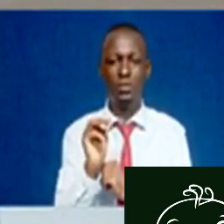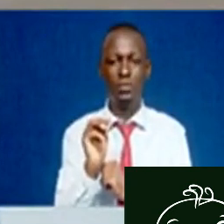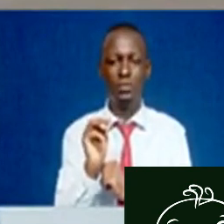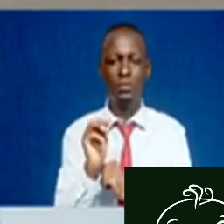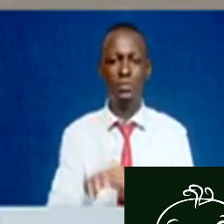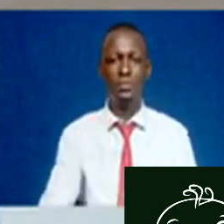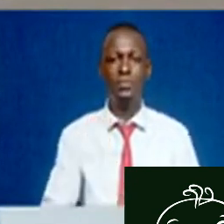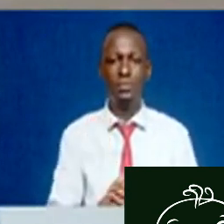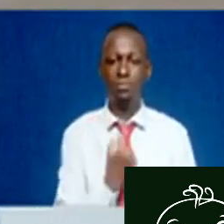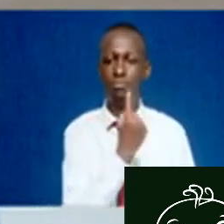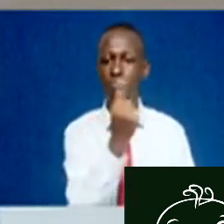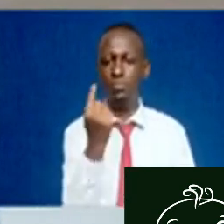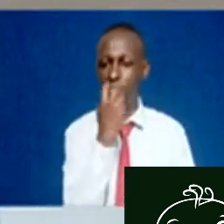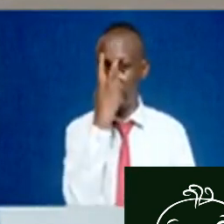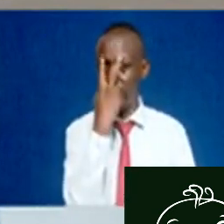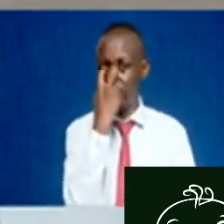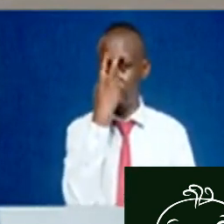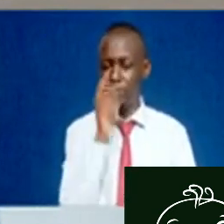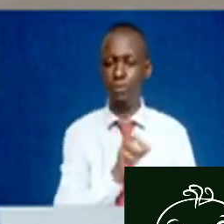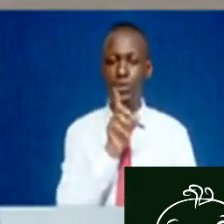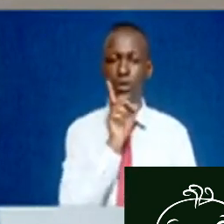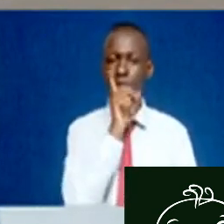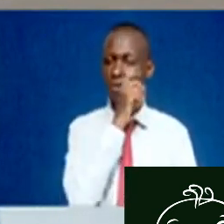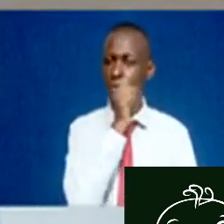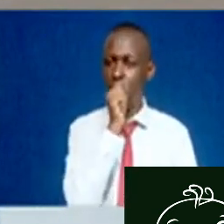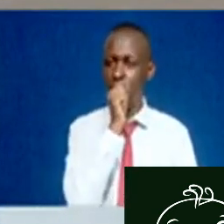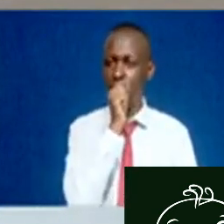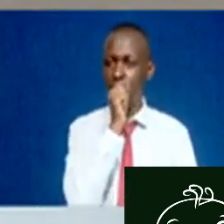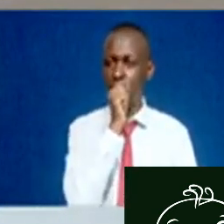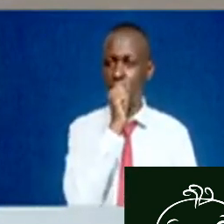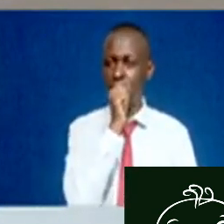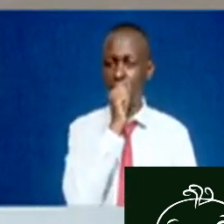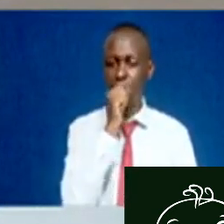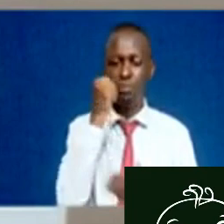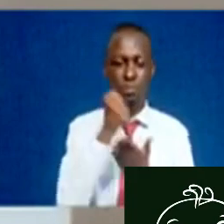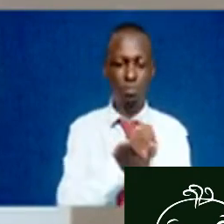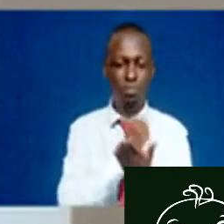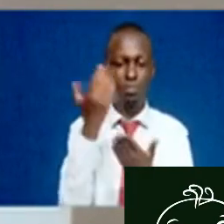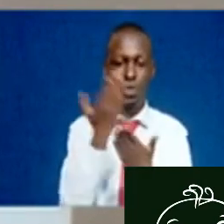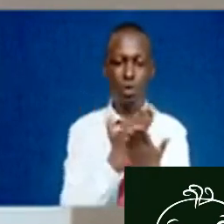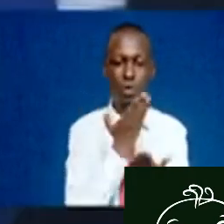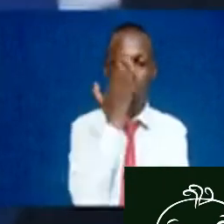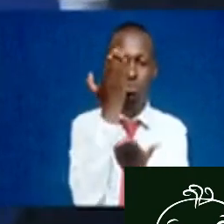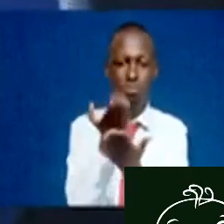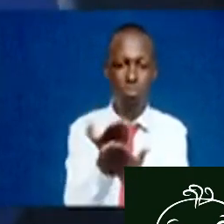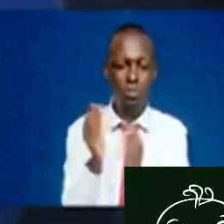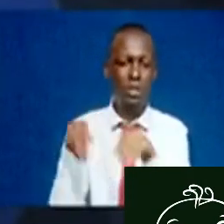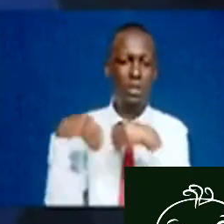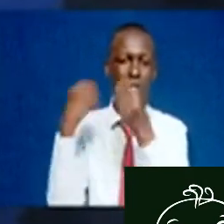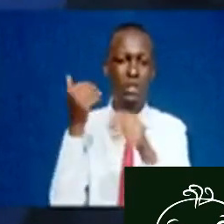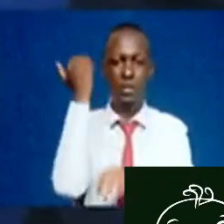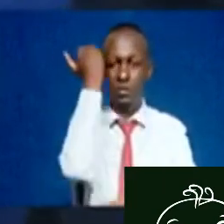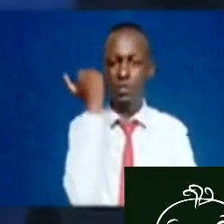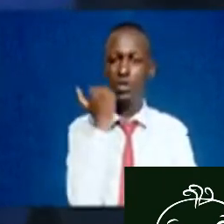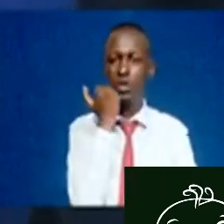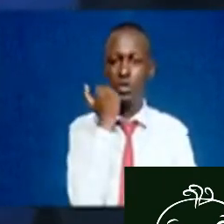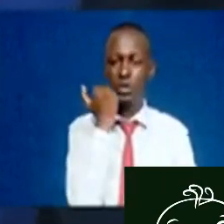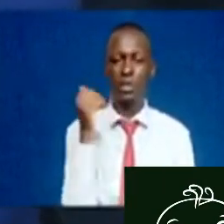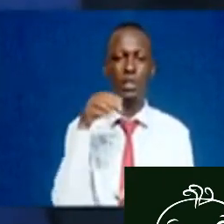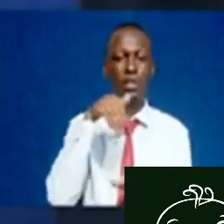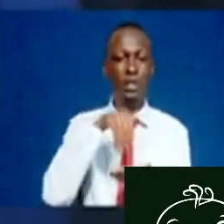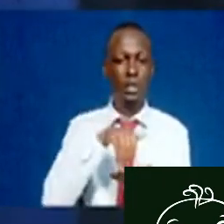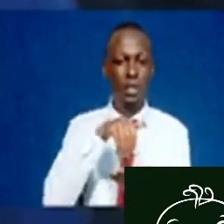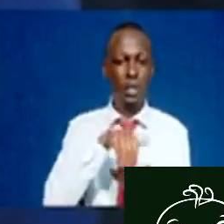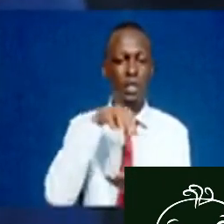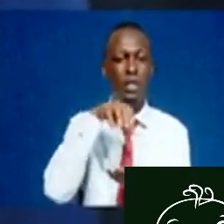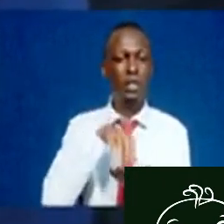amount. Each accused is hereby ordered to deposit his travel documents with the court. Kesi hiyo itasikizwa tena tarehe